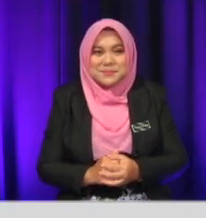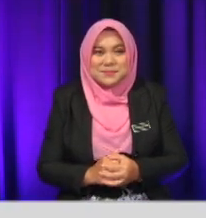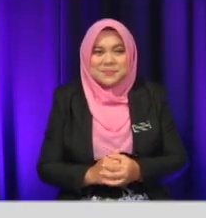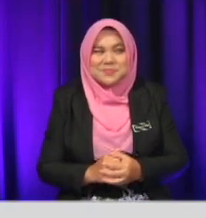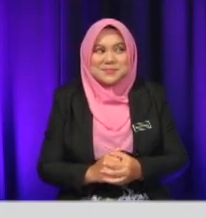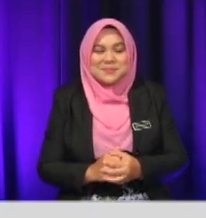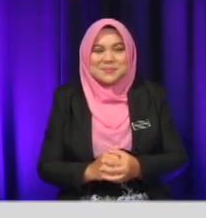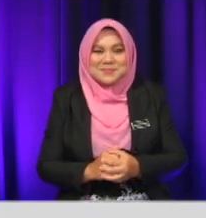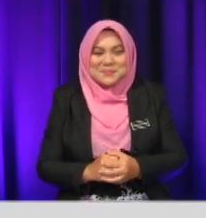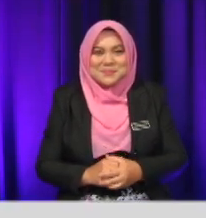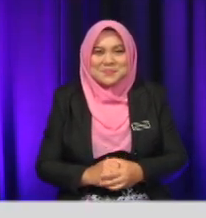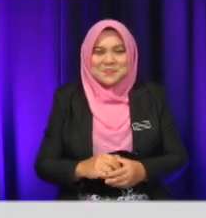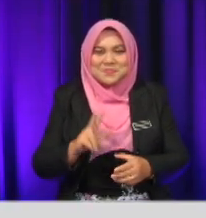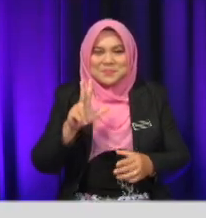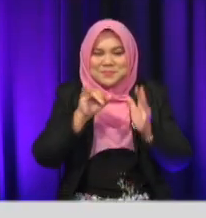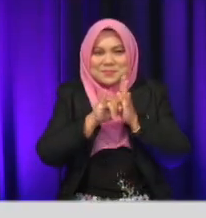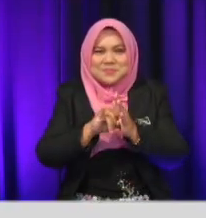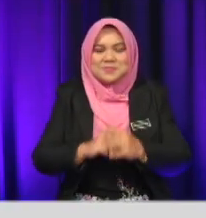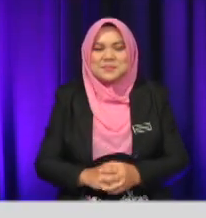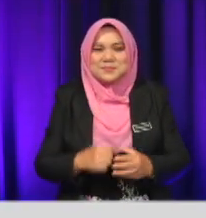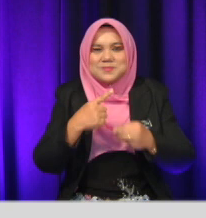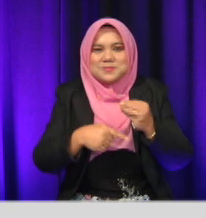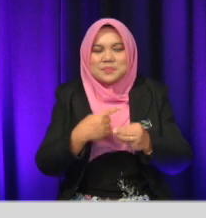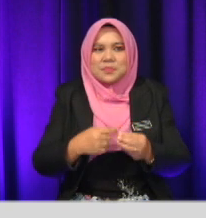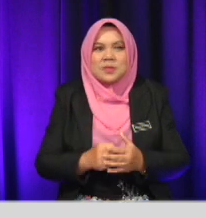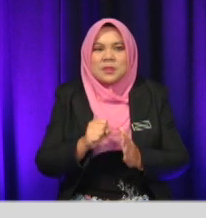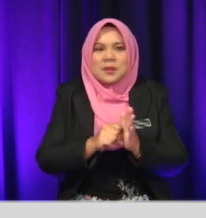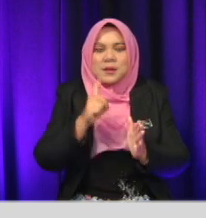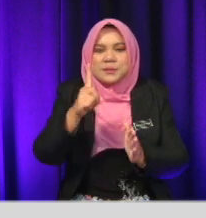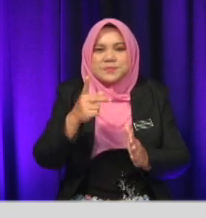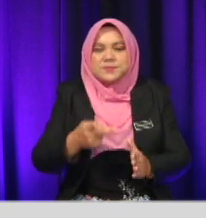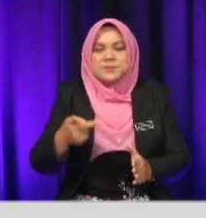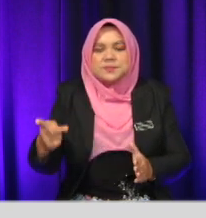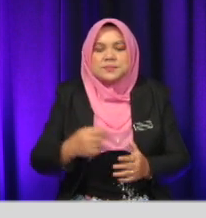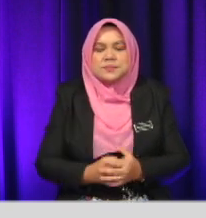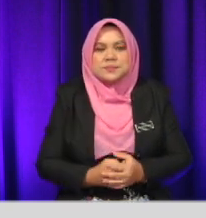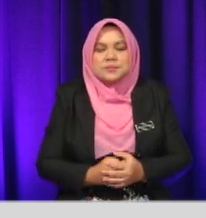bentuk pengiklanan tentang sesuatu produk. A,